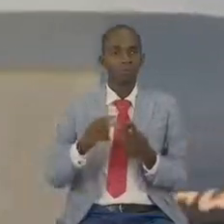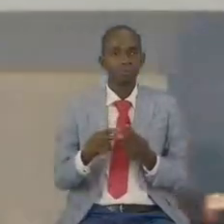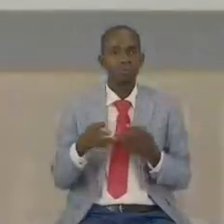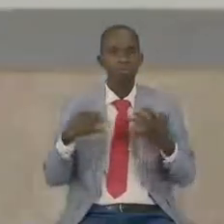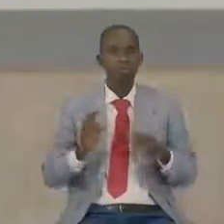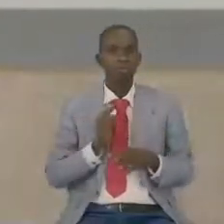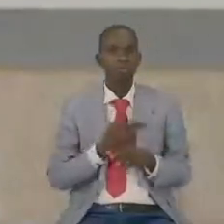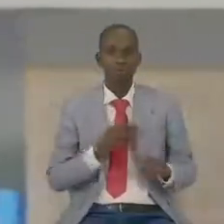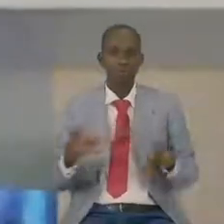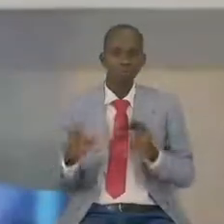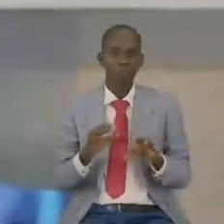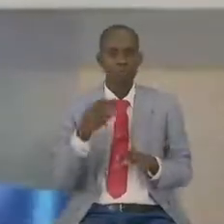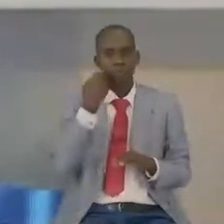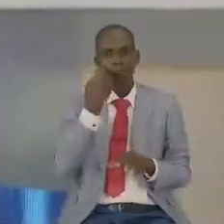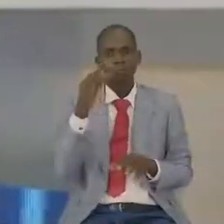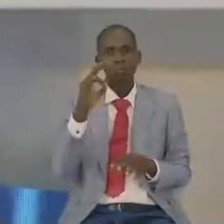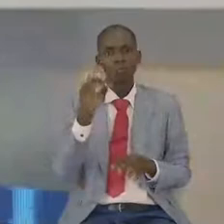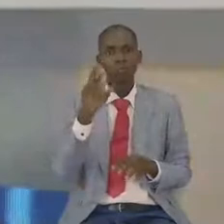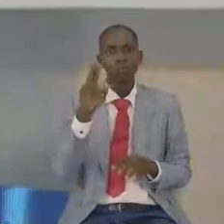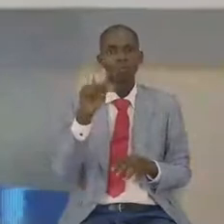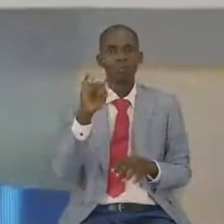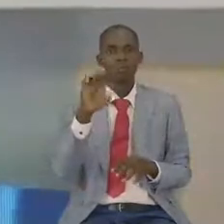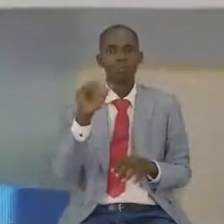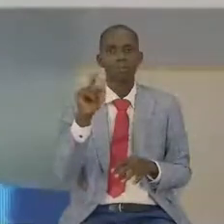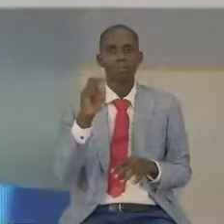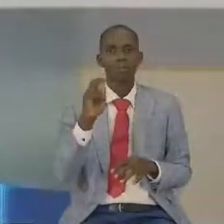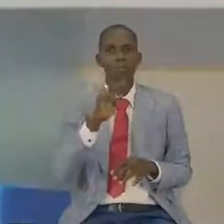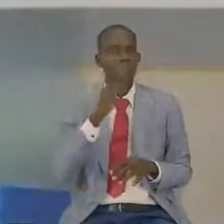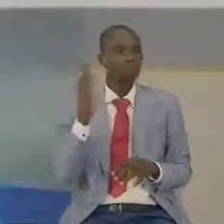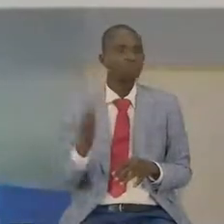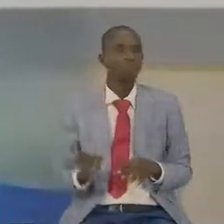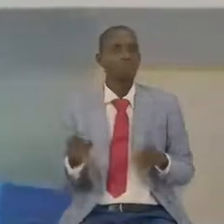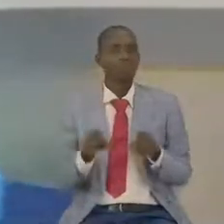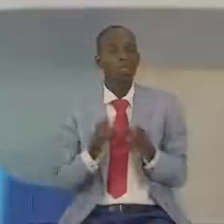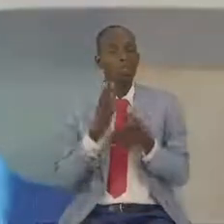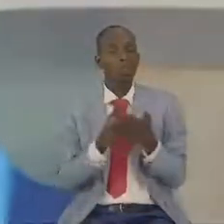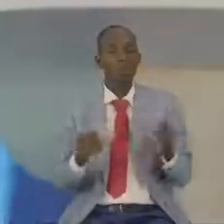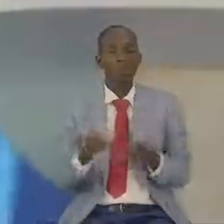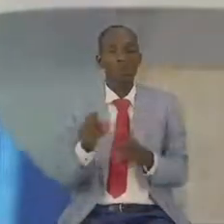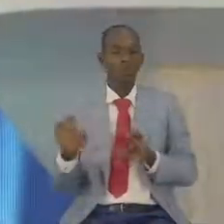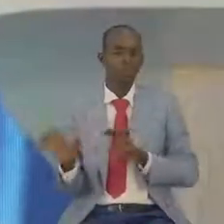Verset 8. Ne nous livrons point à l'impudicité comme quelques-uns d'eux s'y livrèrent.